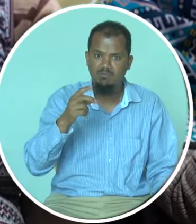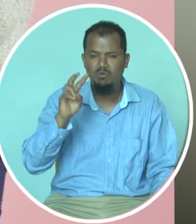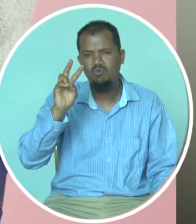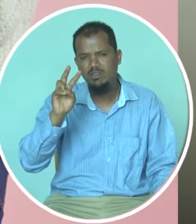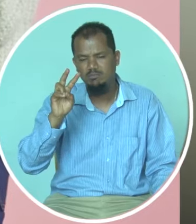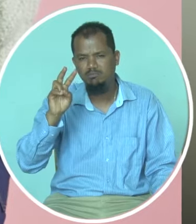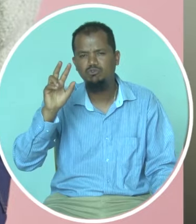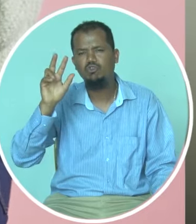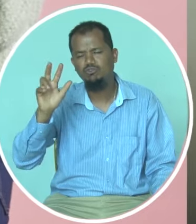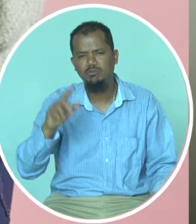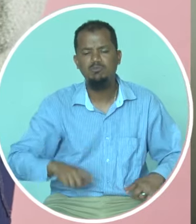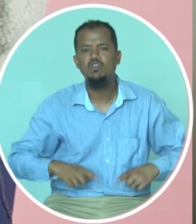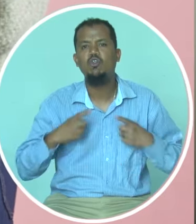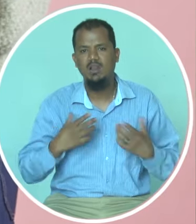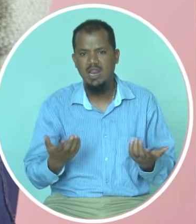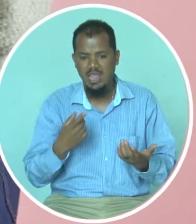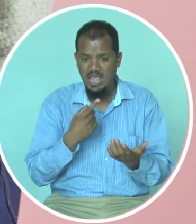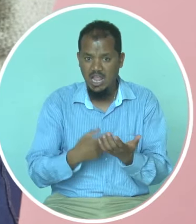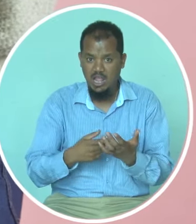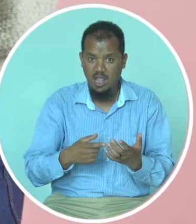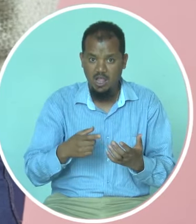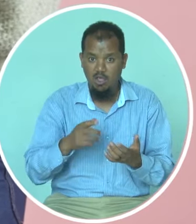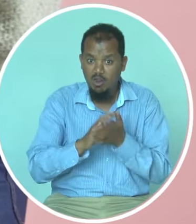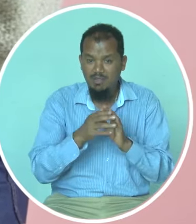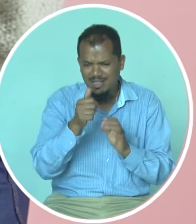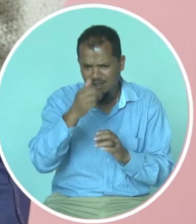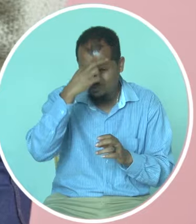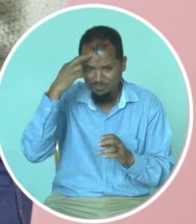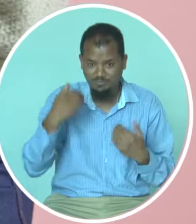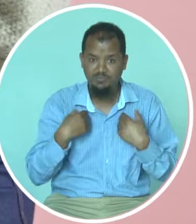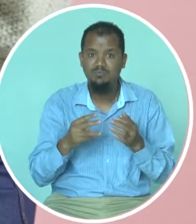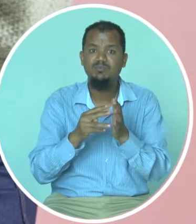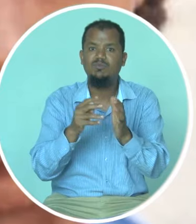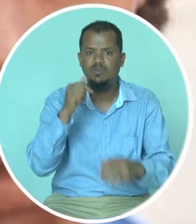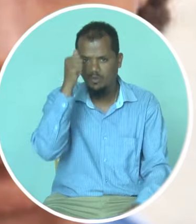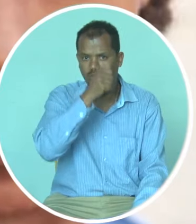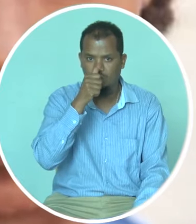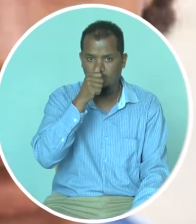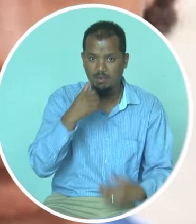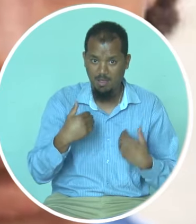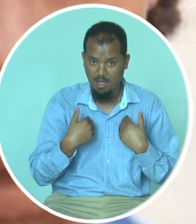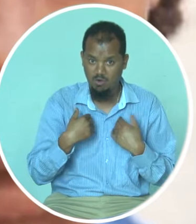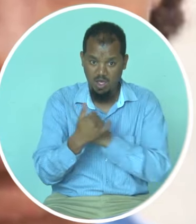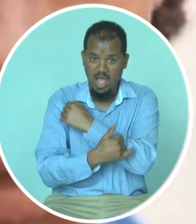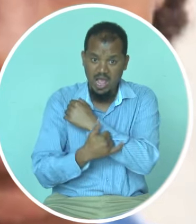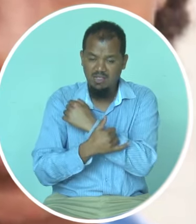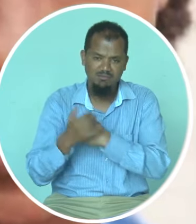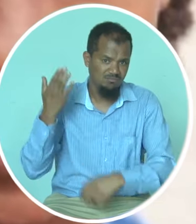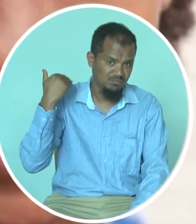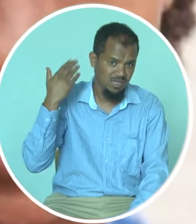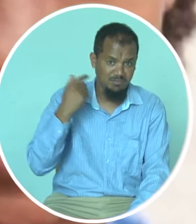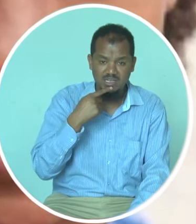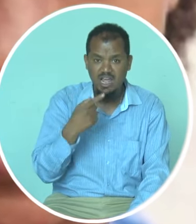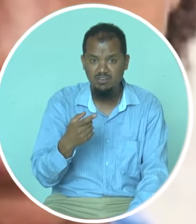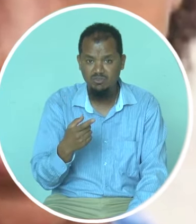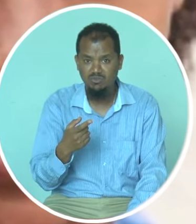ሁለት ሶስት ይኖራል። ይሄ የሆነበት የራሱ ምክንያት አለው። ለምሳሌ እንደ ኢትዮጵያ ባሉት ሀገራት ቀደም